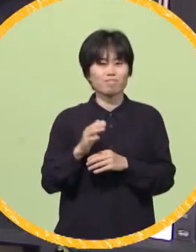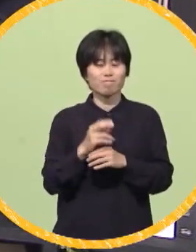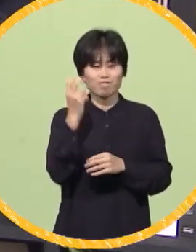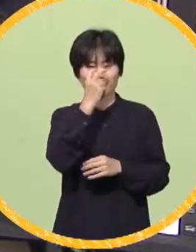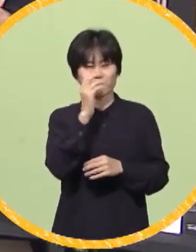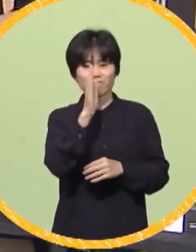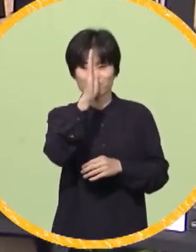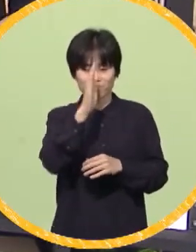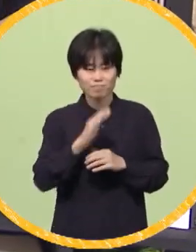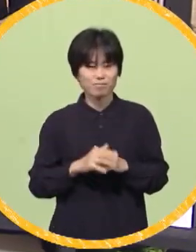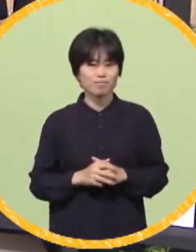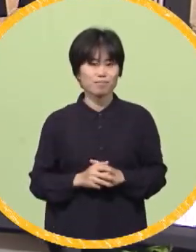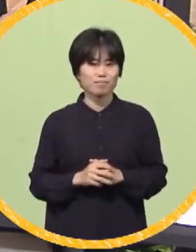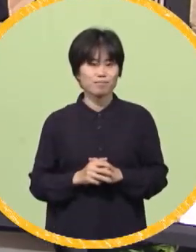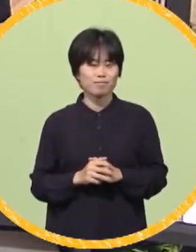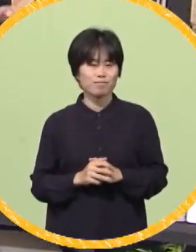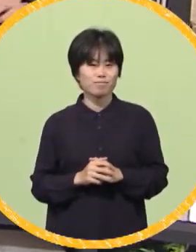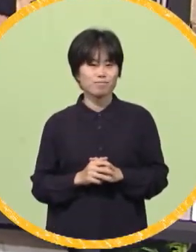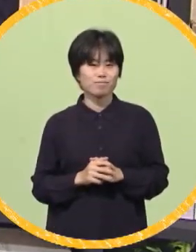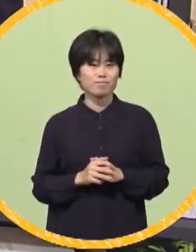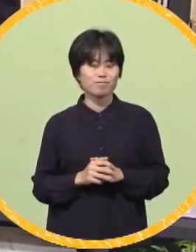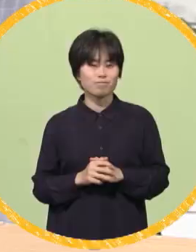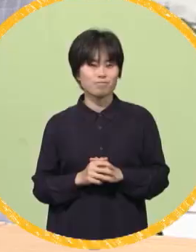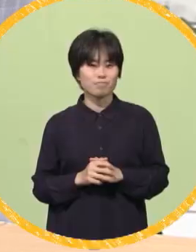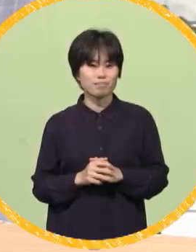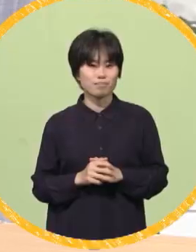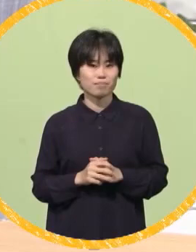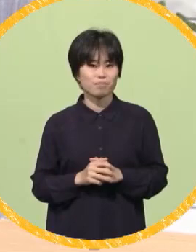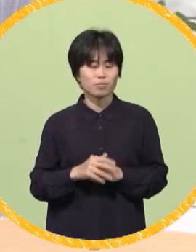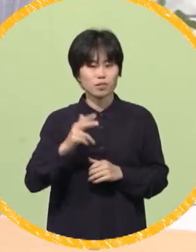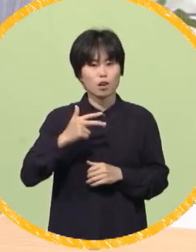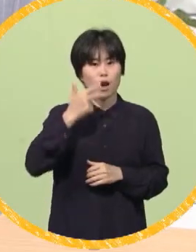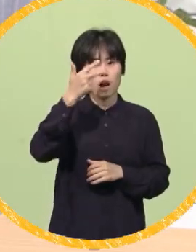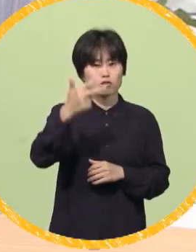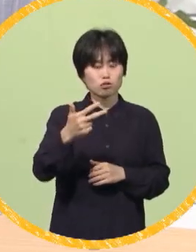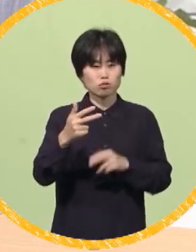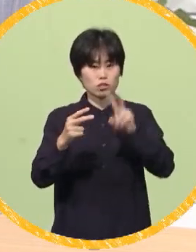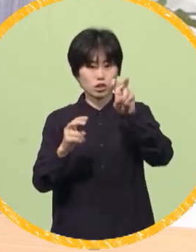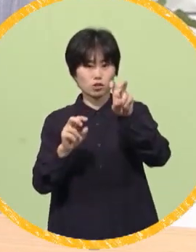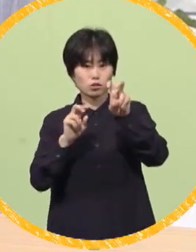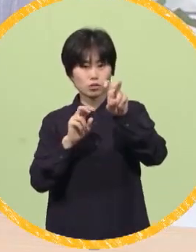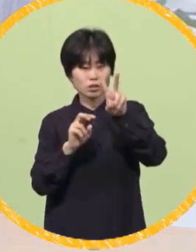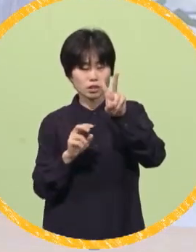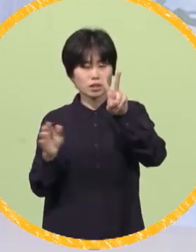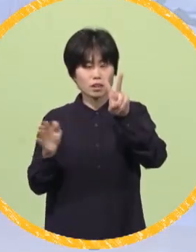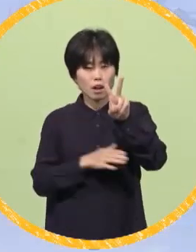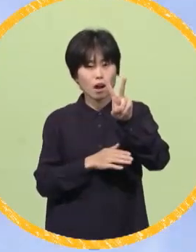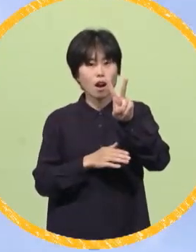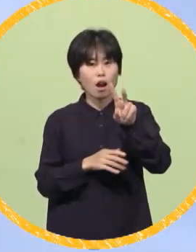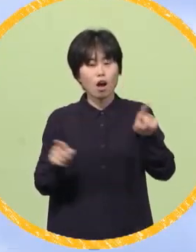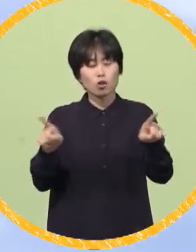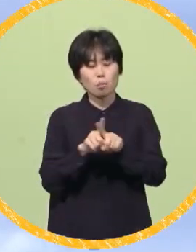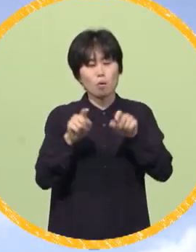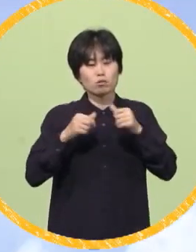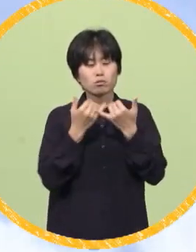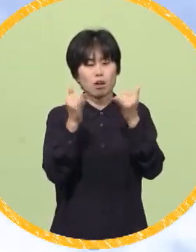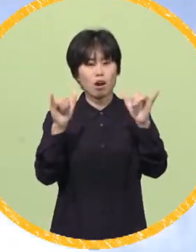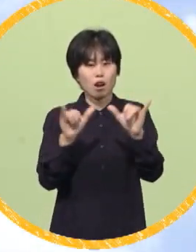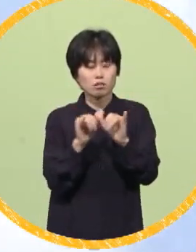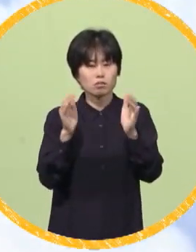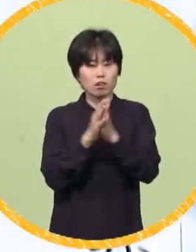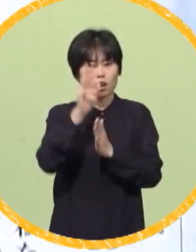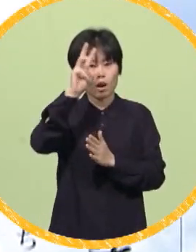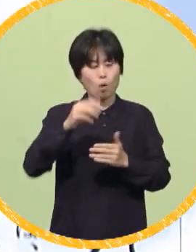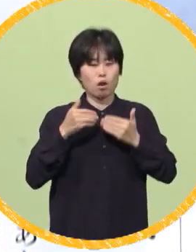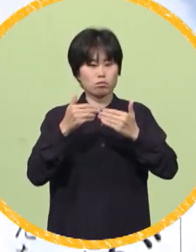ちらもぜひご覧ください。 はい、ということで、来週で22日月曜日から、共に生きる社会神奈川推